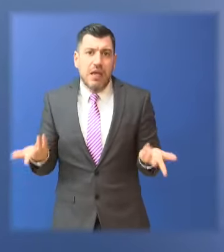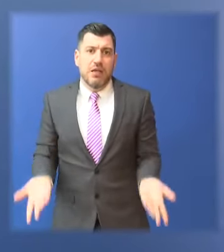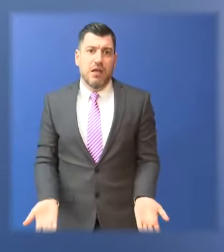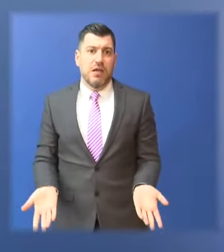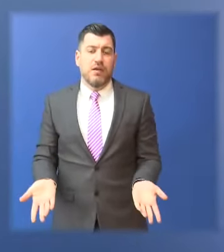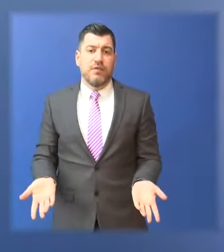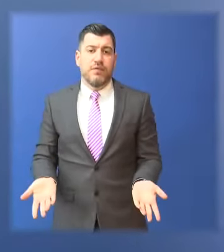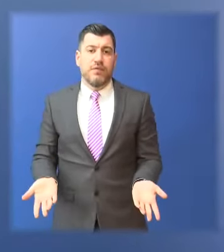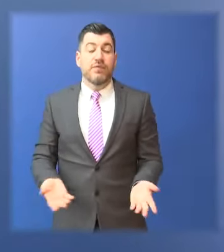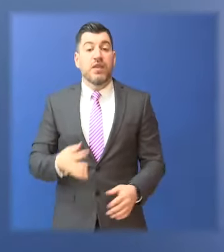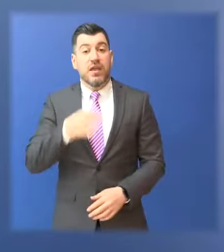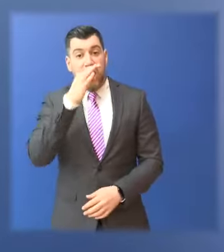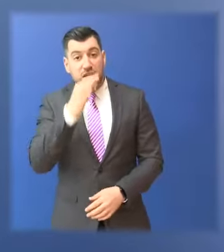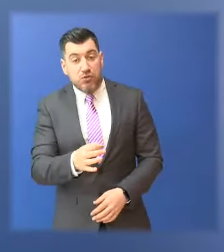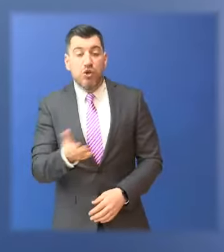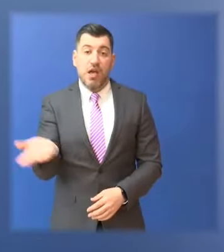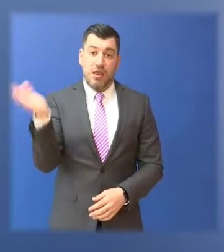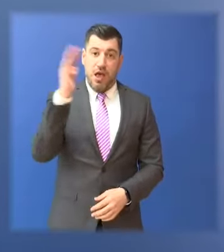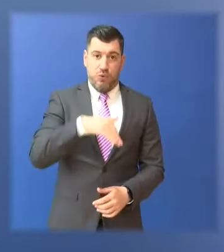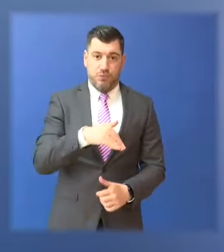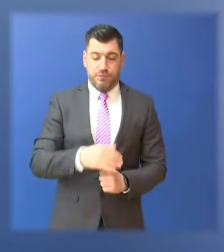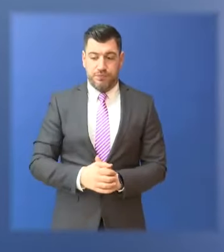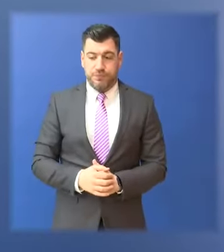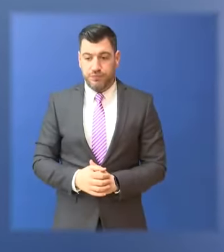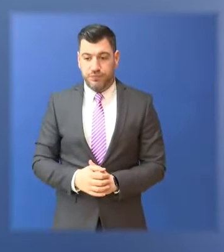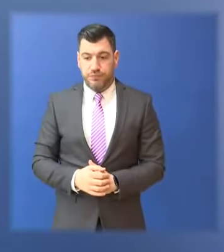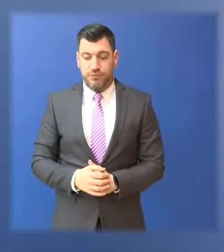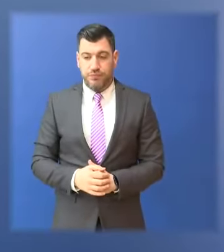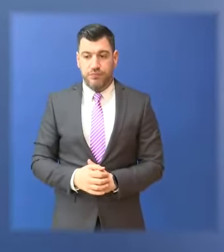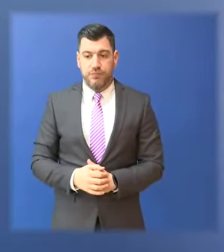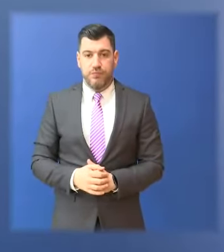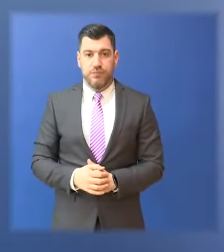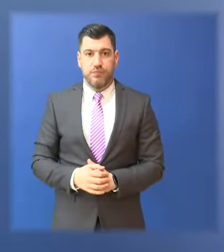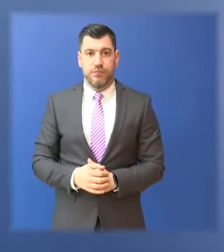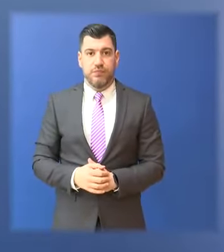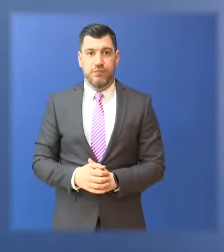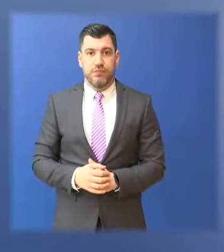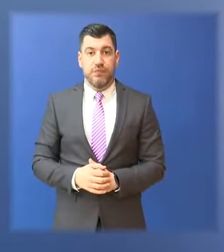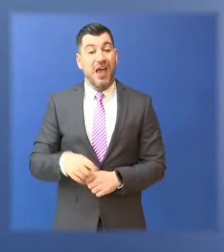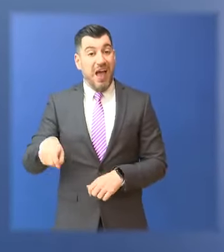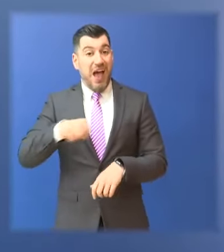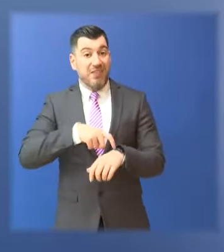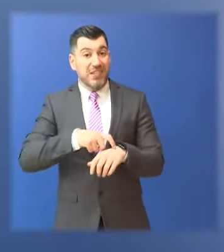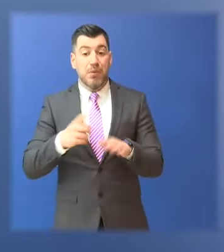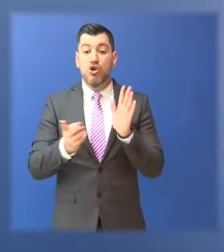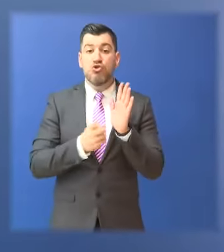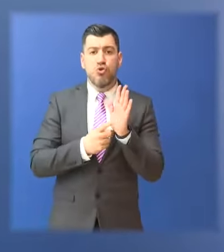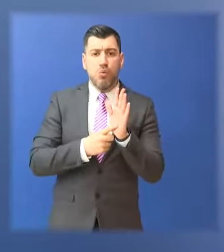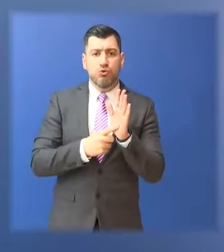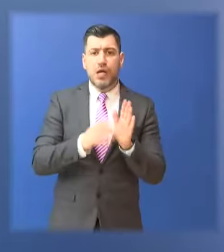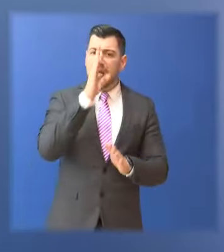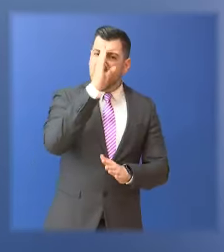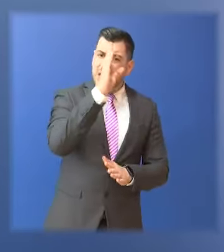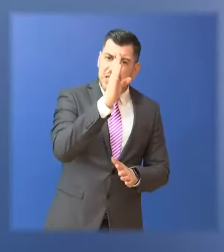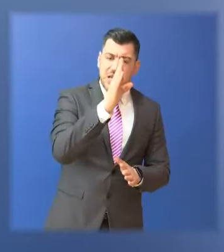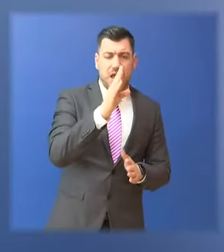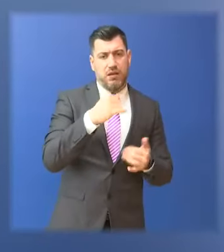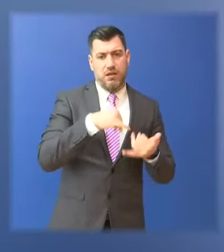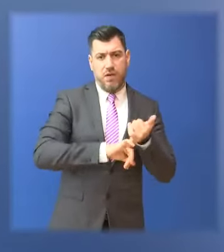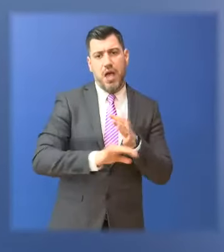Αυτή τη στιγμή κρίνεται η καταλληλότητα με βάση το τι ισχύει στο νόμο, είτε για ένα ετερόφιλο ζευγάρι που επιτρέπεται, είτε για έναν άντρα, είτε για μια